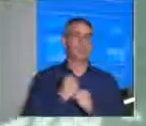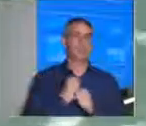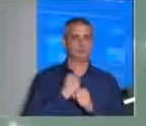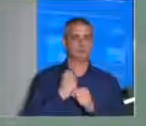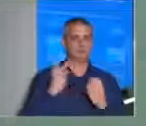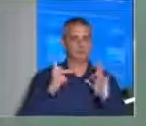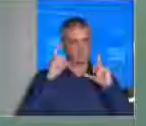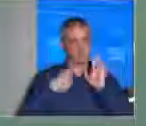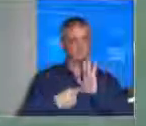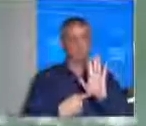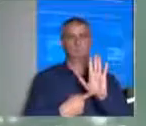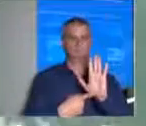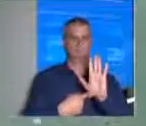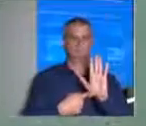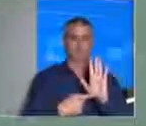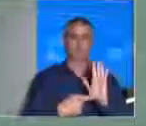את זה ומצלמת את זה,